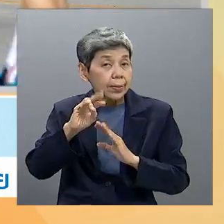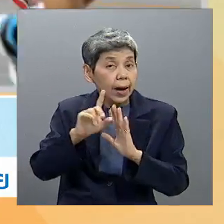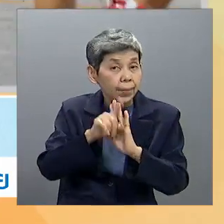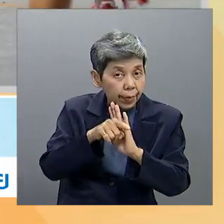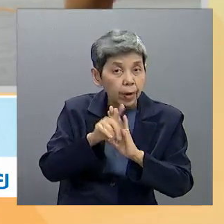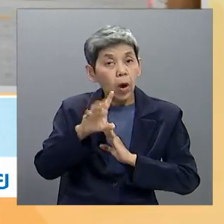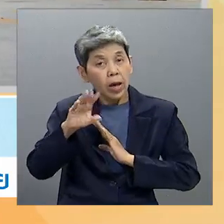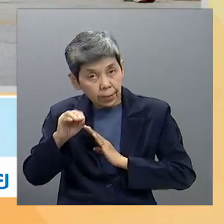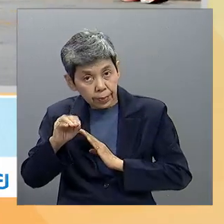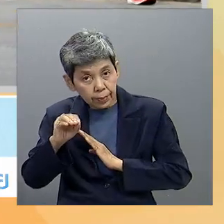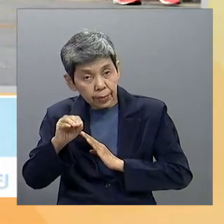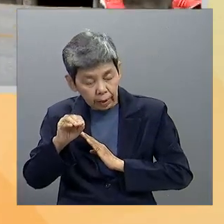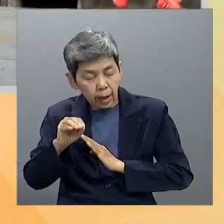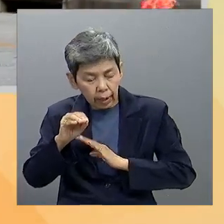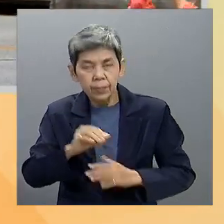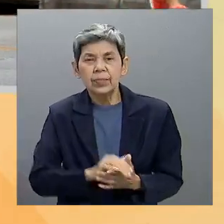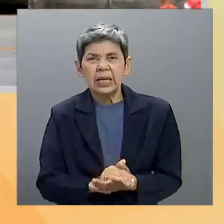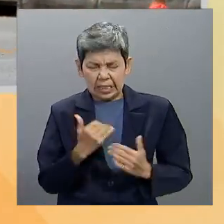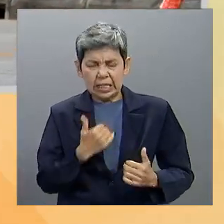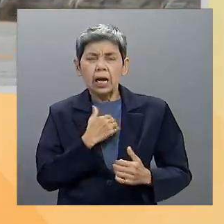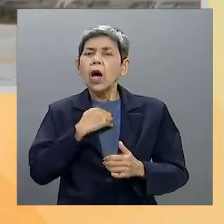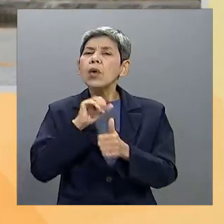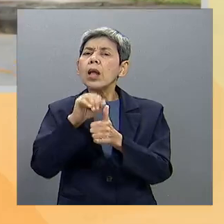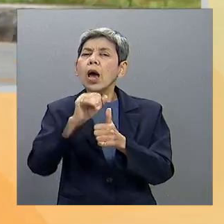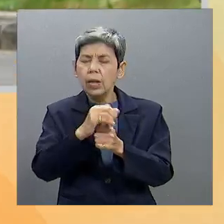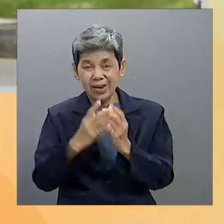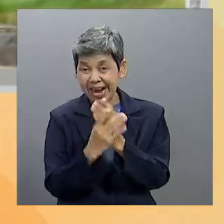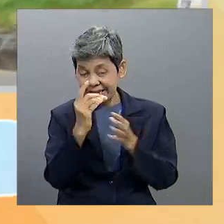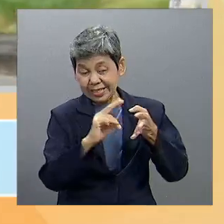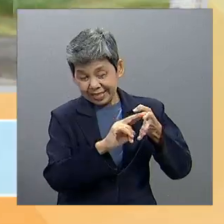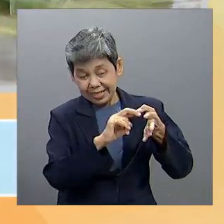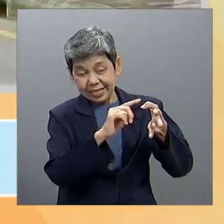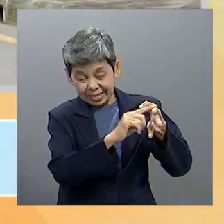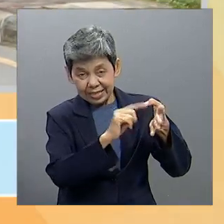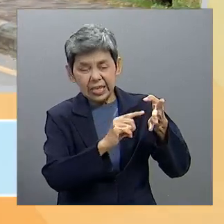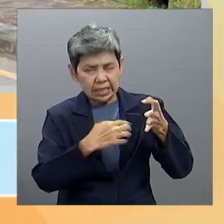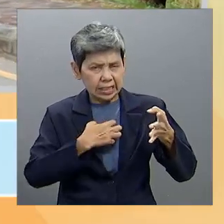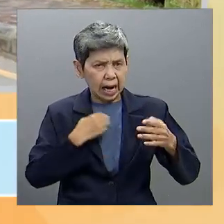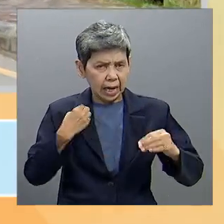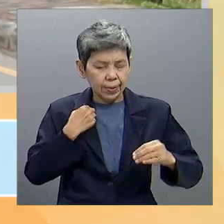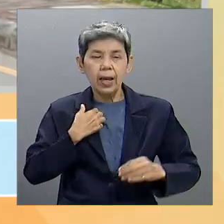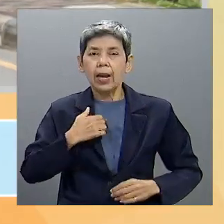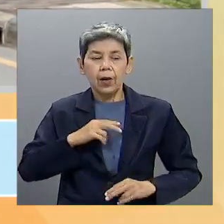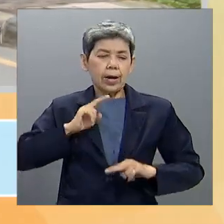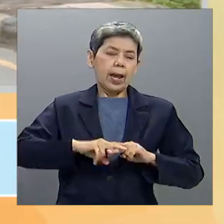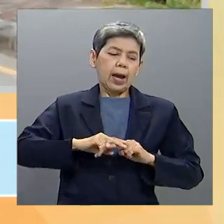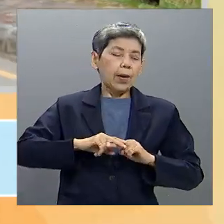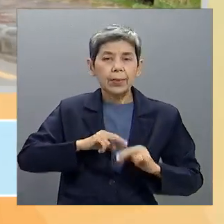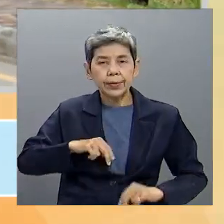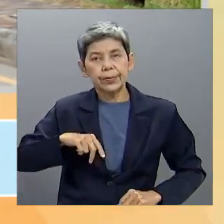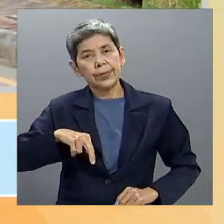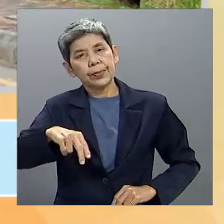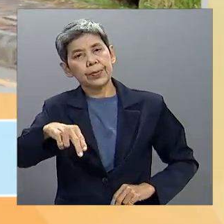ความหนักระดับความสูงนะครับอันนี้ก็คือต่อสัปดาห์นะครับผมก็คือควรมีตรงนี้นะครับเราก็จะสามารถที่จะลดความเสี่ยงได้น